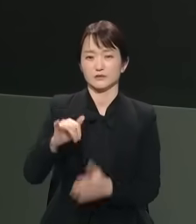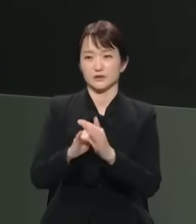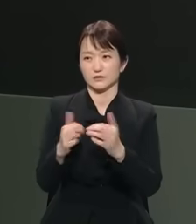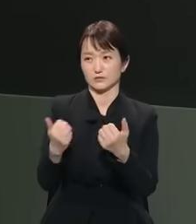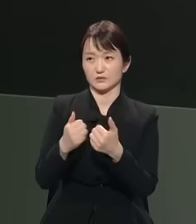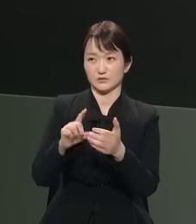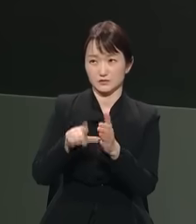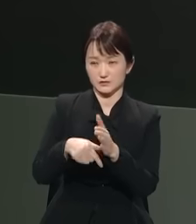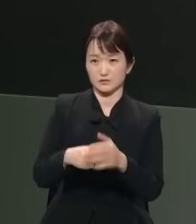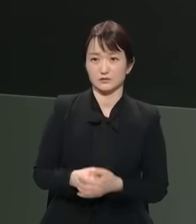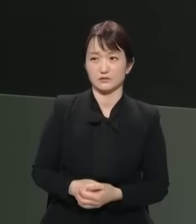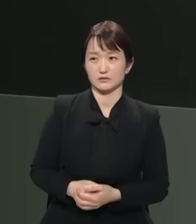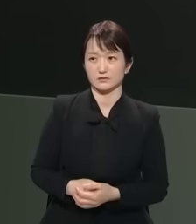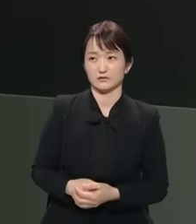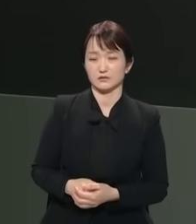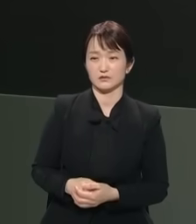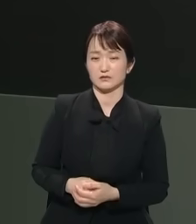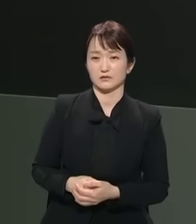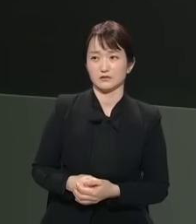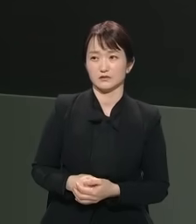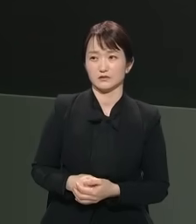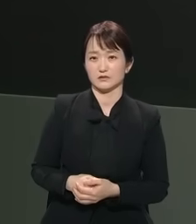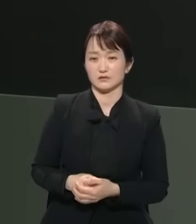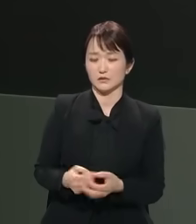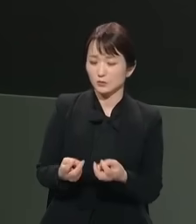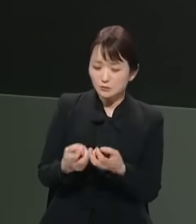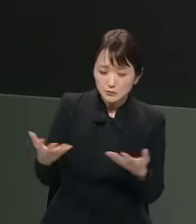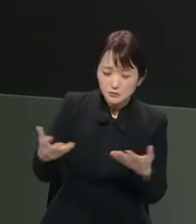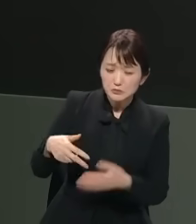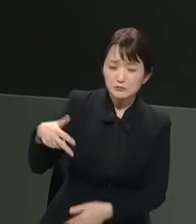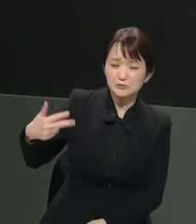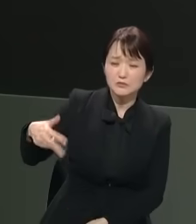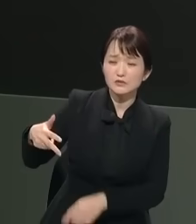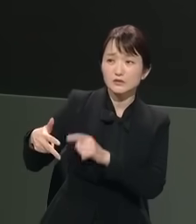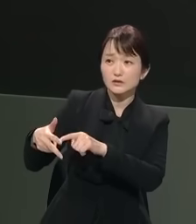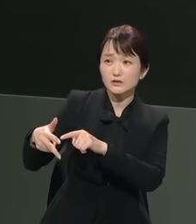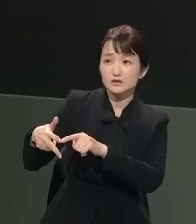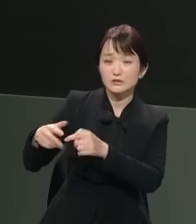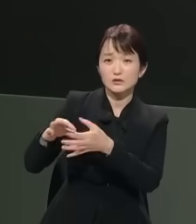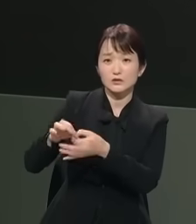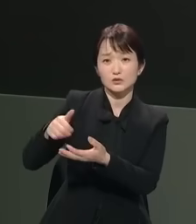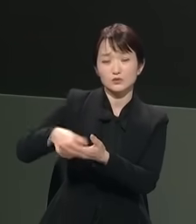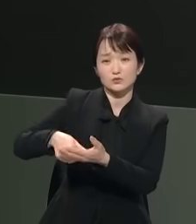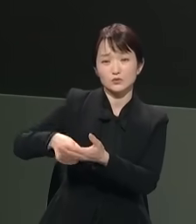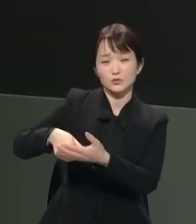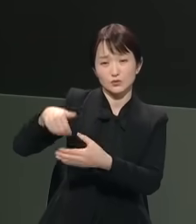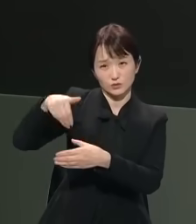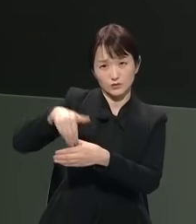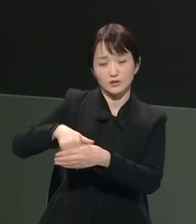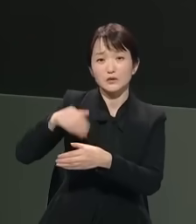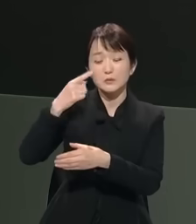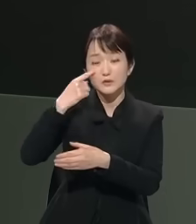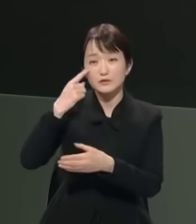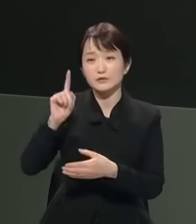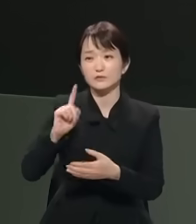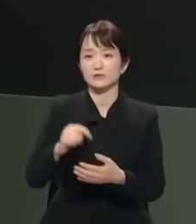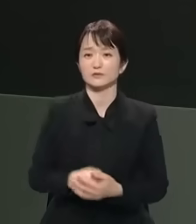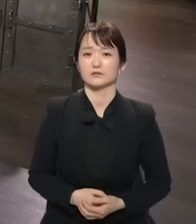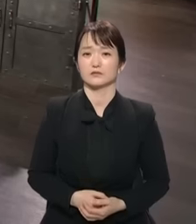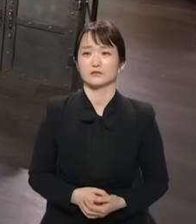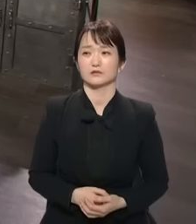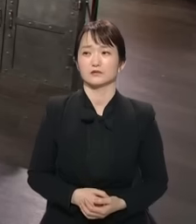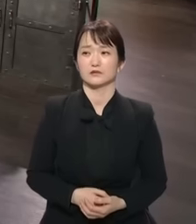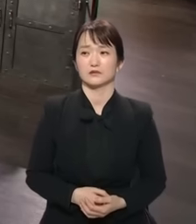저렇게 노상방뇨 그러니까 저런 불가피한 상황에서의 투표를 받아봤잖아요. 네, 그런데 저희 가족분들이 굉장히